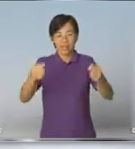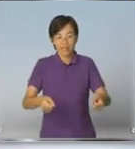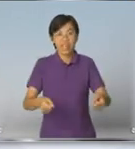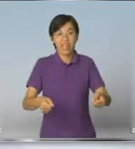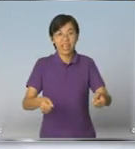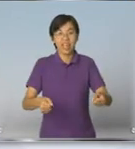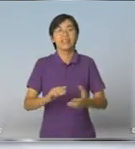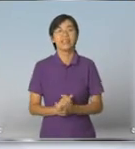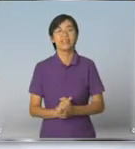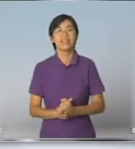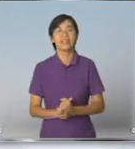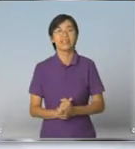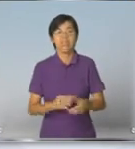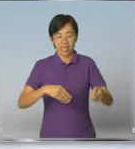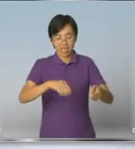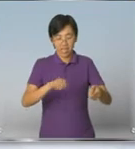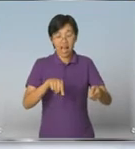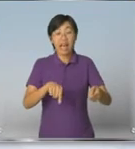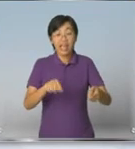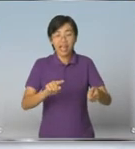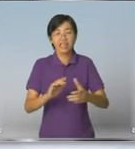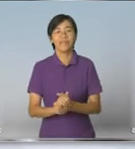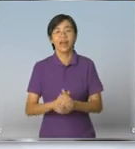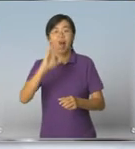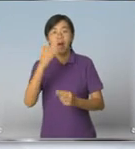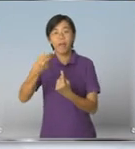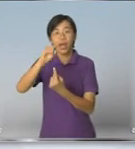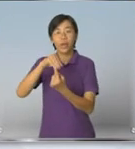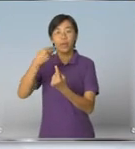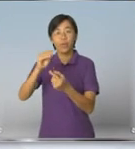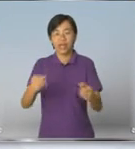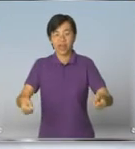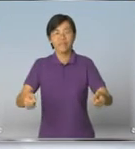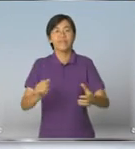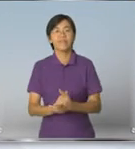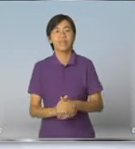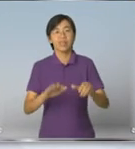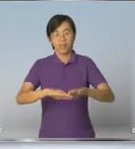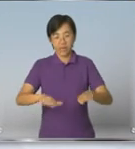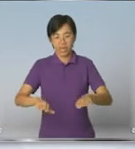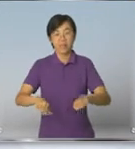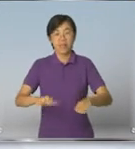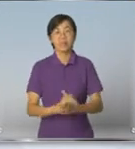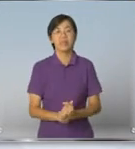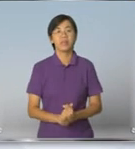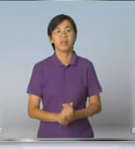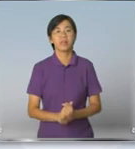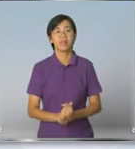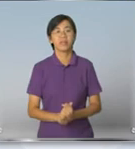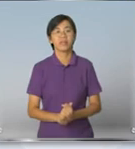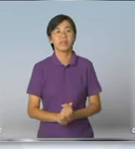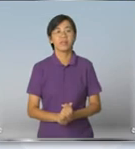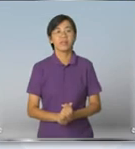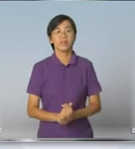าชนะแล้วก็อุปกรณ์วัตถุดิบบางอย่างก็คือจะเป็นใบตองตัวช่อม่วงจะใช้ความสุกจากไอ้น้ำ ครับผม เพราะฉะนั้นควรจะ